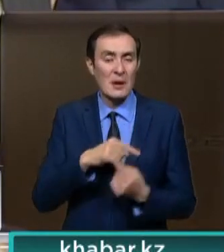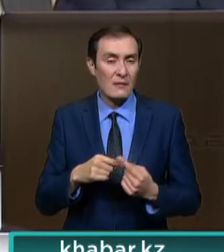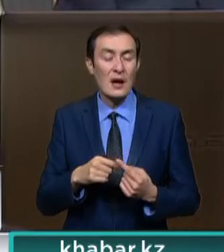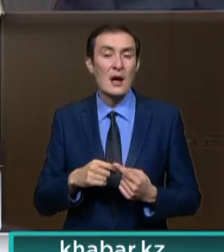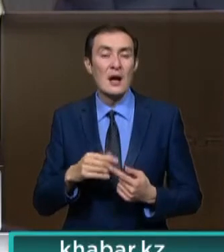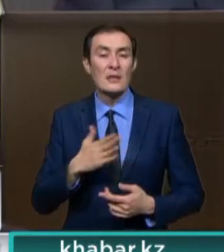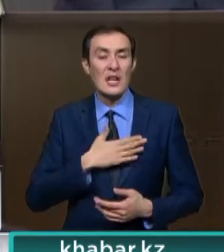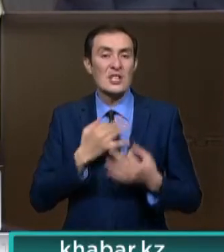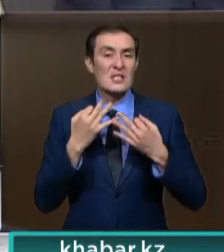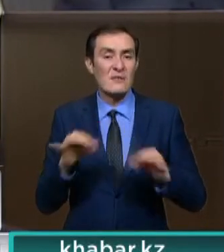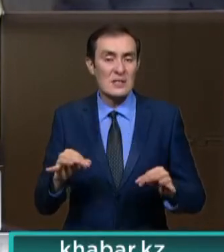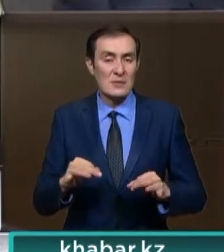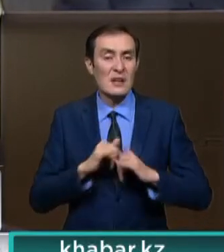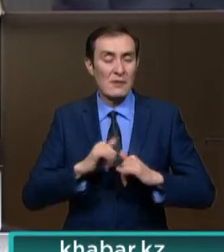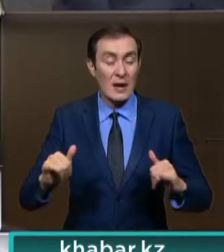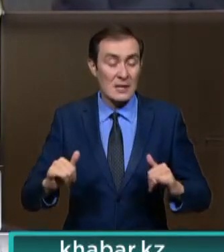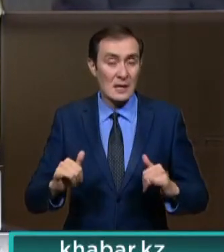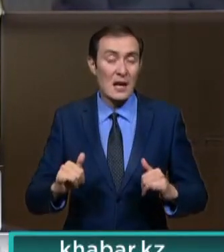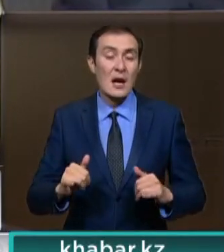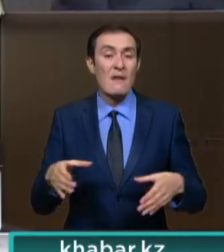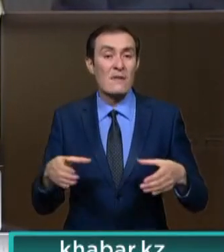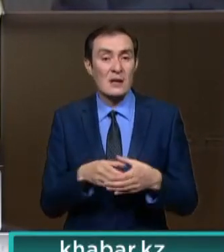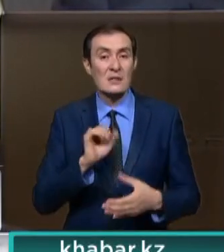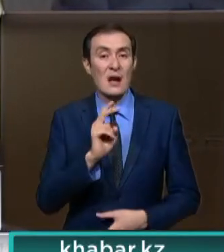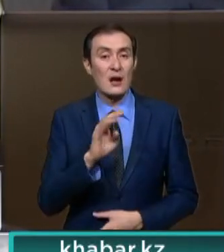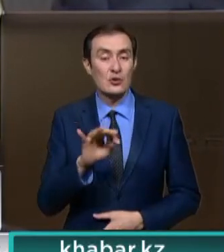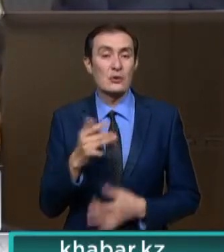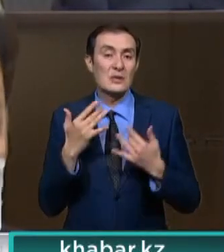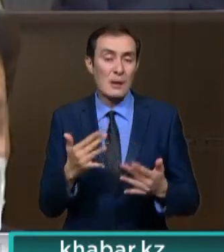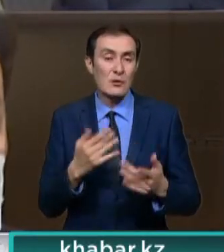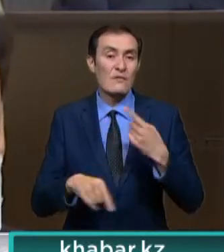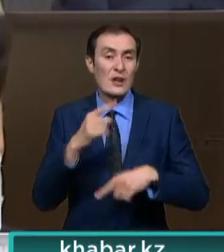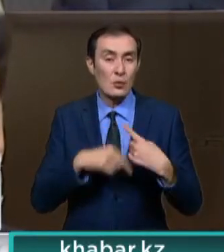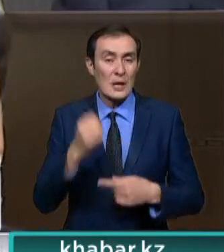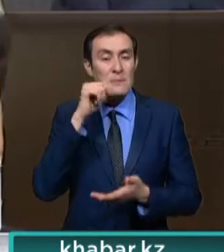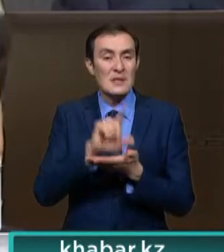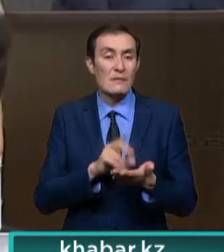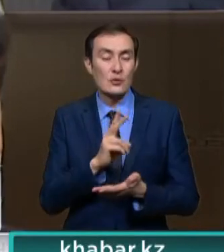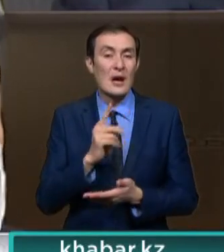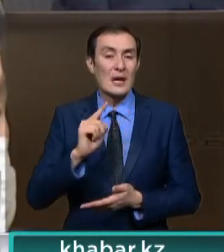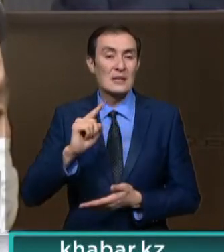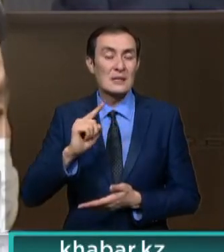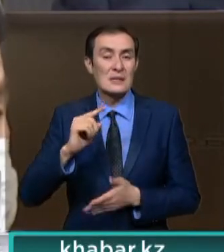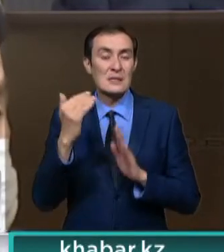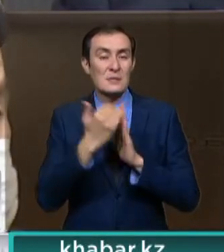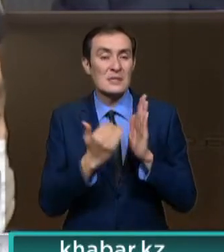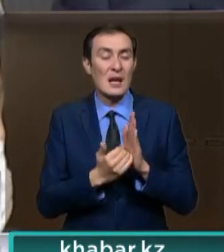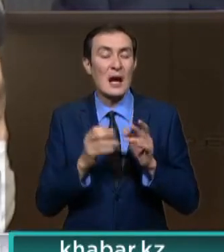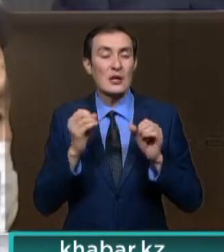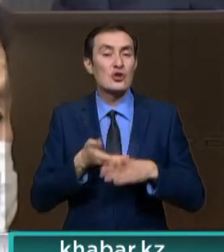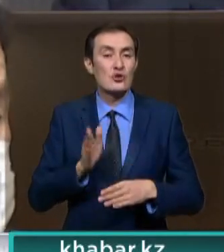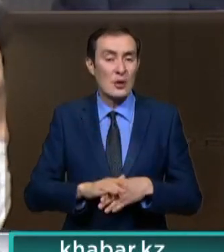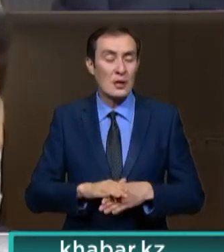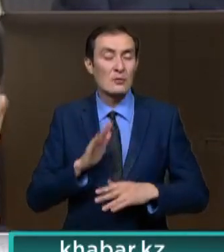опирается наша независимость. Фракция «Ак-Жол» требует вернуть пенсионный возраст для списков 1 и 2 и готова обсуждать все